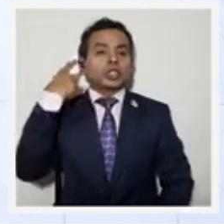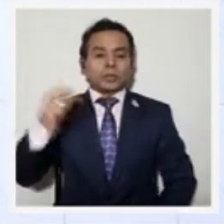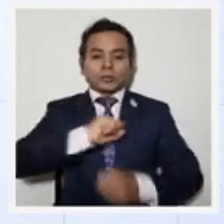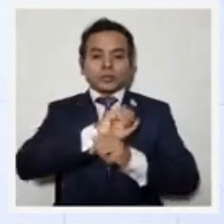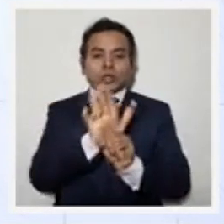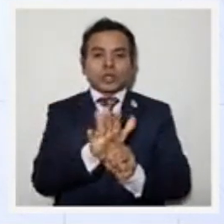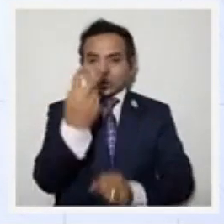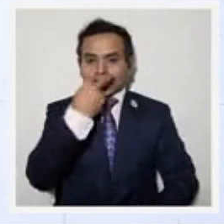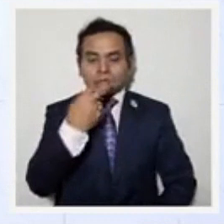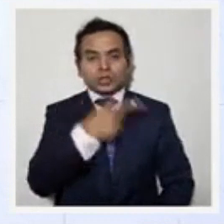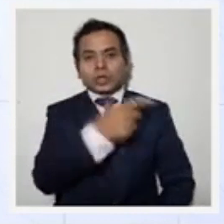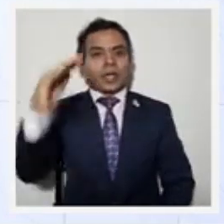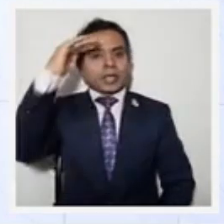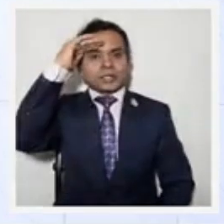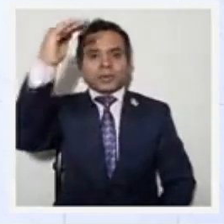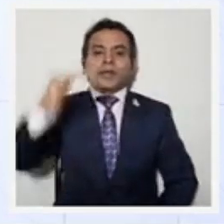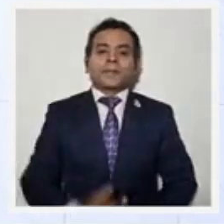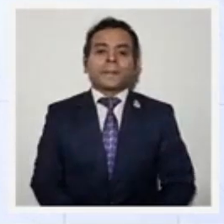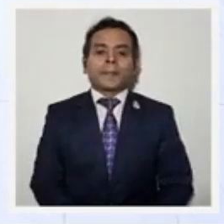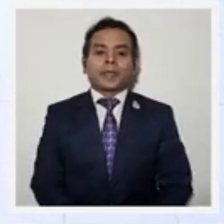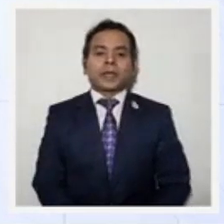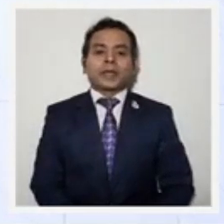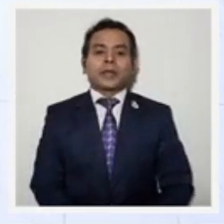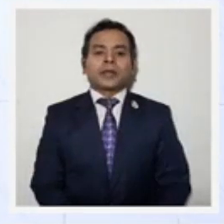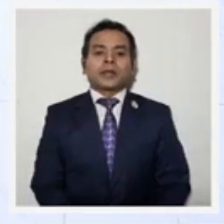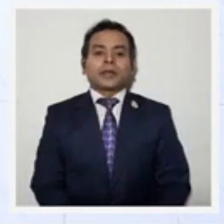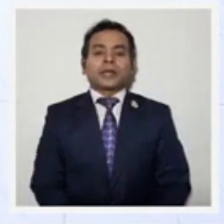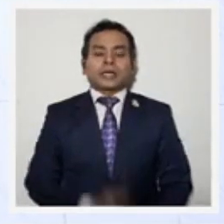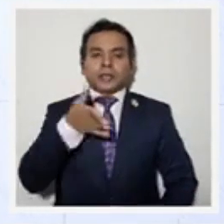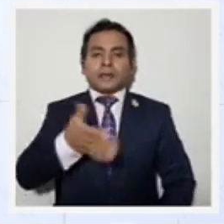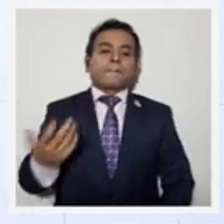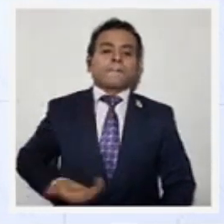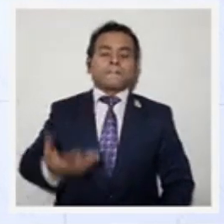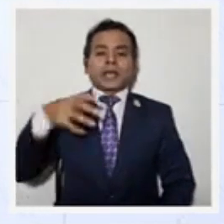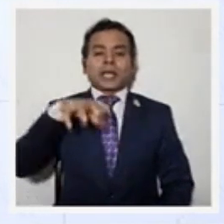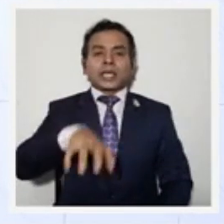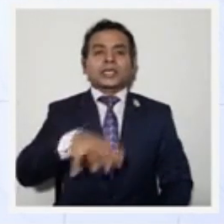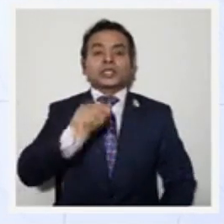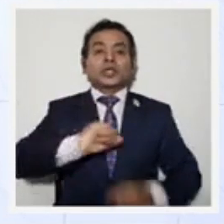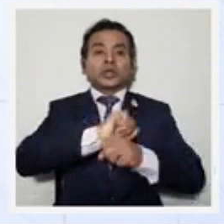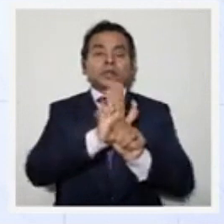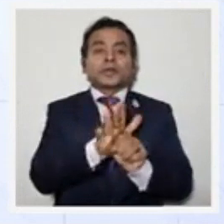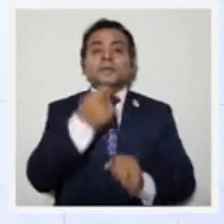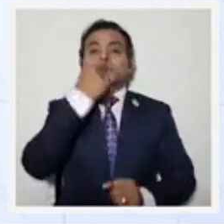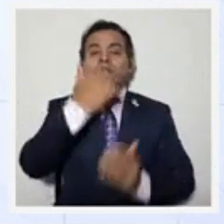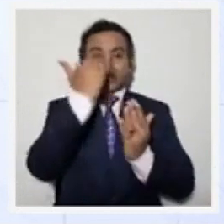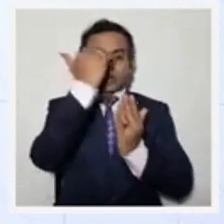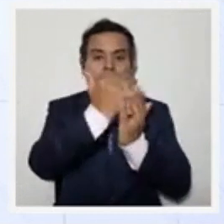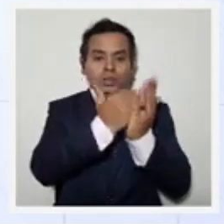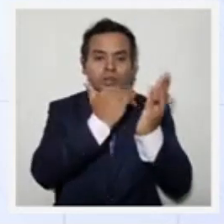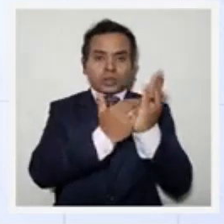বাংলাদেশি যারা স্বাস্থ্য অধিদপ্তর কর্তৃক দৈনিক সংবাদ বুলেটিন কোভিড-19 দেখছেন, আসসালামু